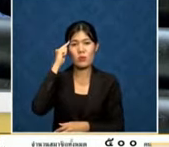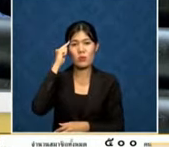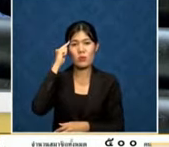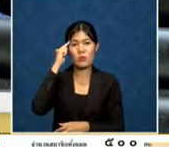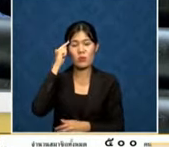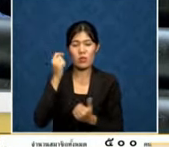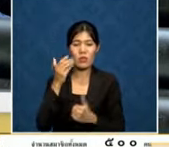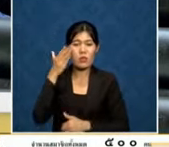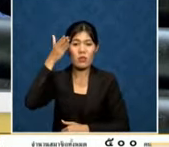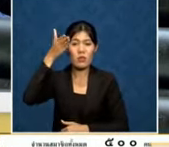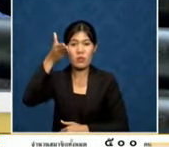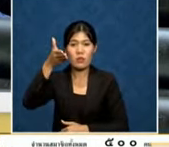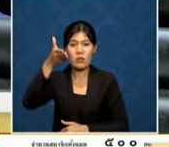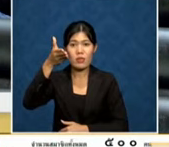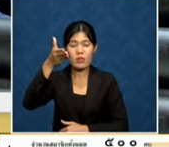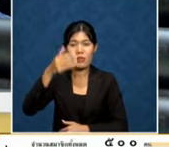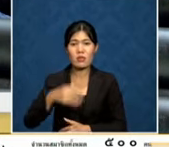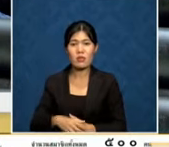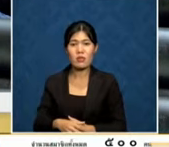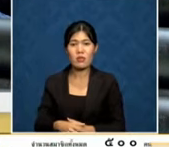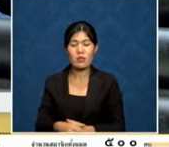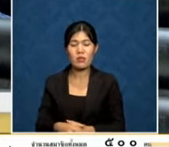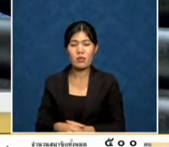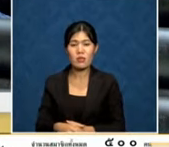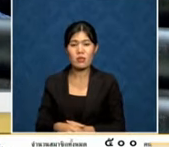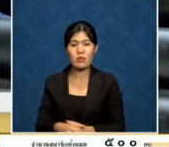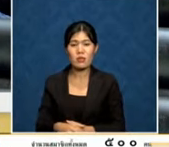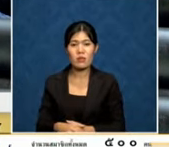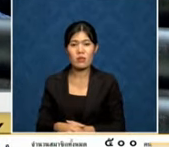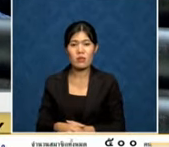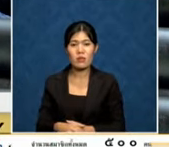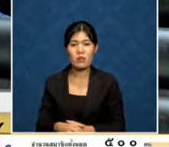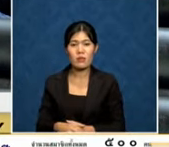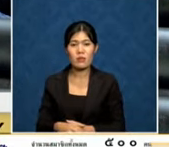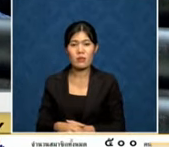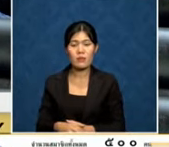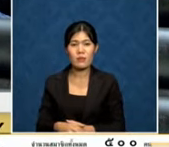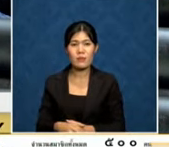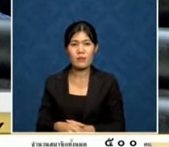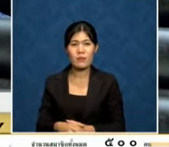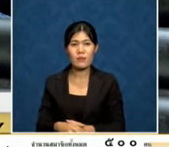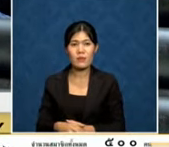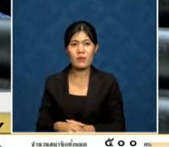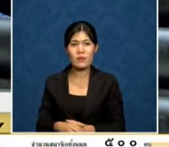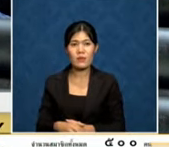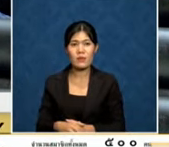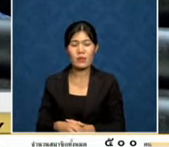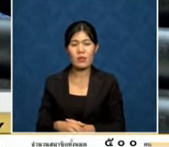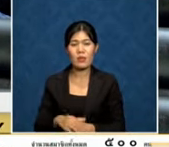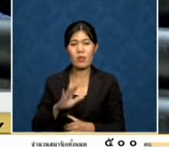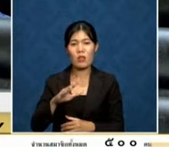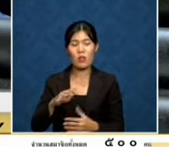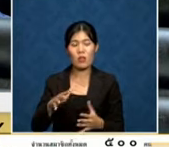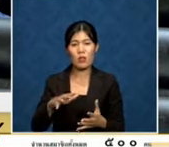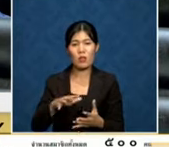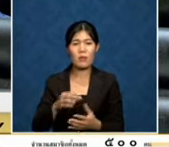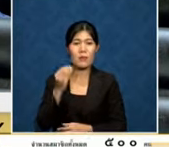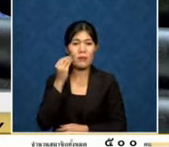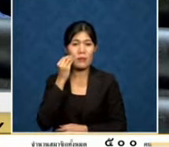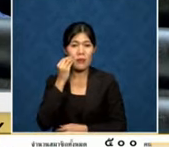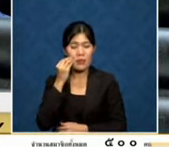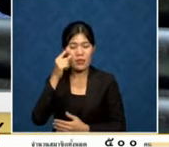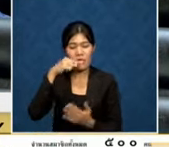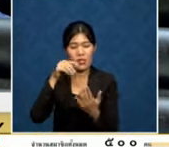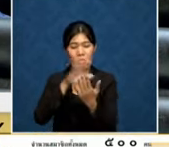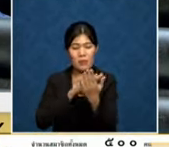สถานการณ์ต่อไปในอนาคตทั้งเหตุการณ์บ้านเมืองทั้งเหตุการณ์เศรษฐกิจโลกความเปลี่ยนแปลงไป